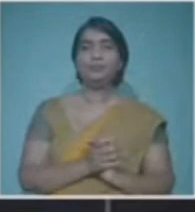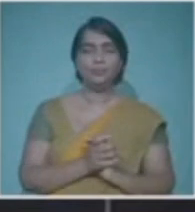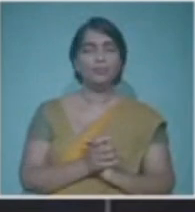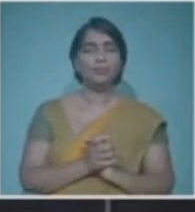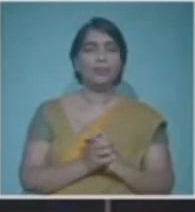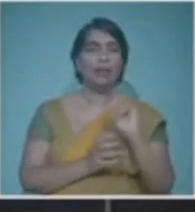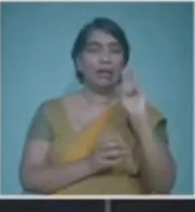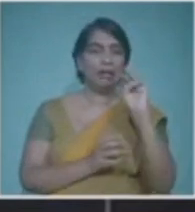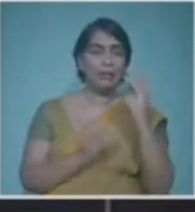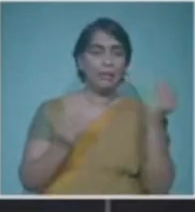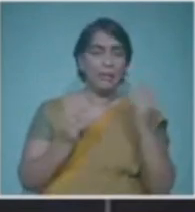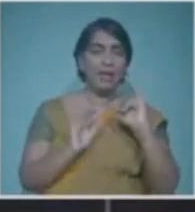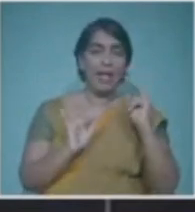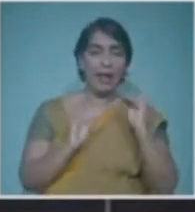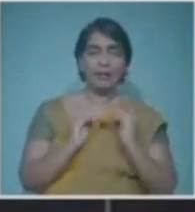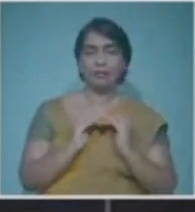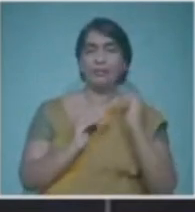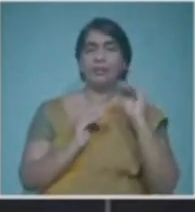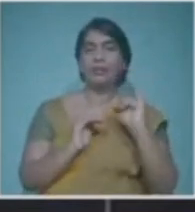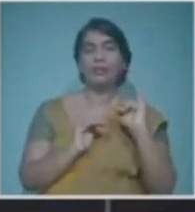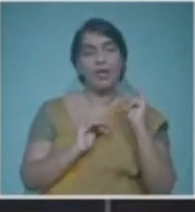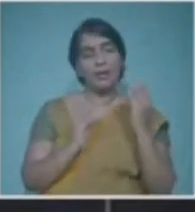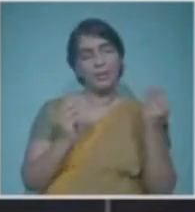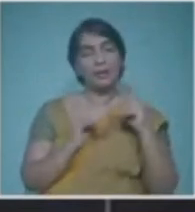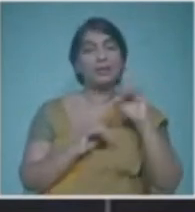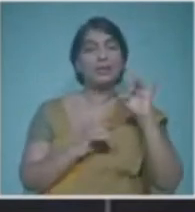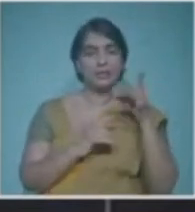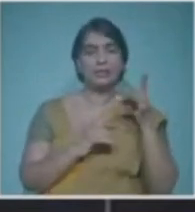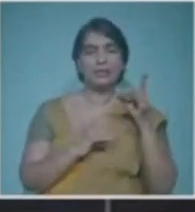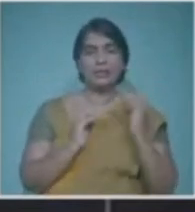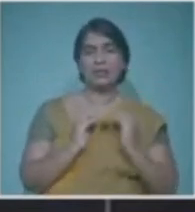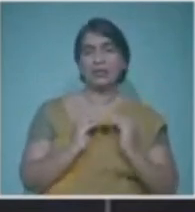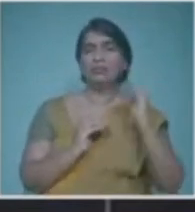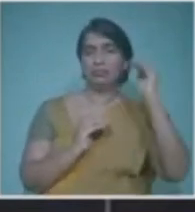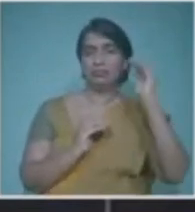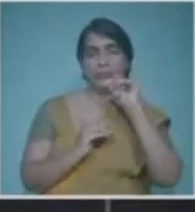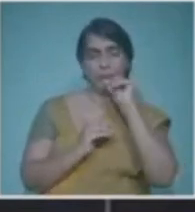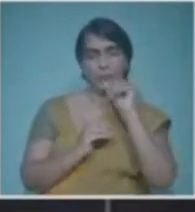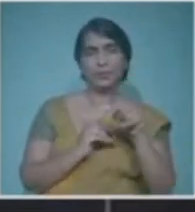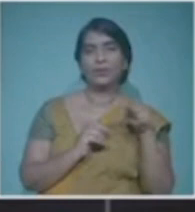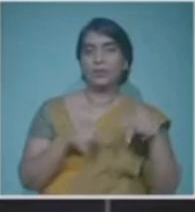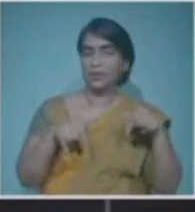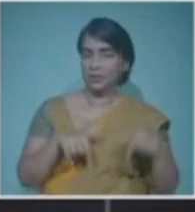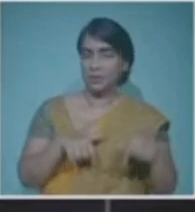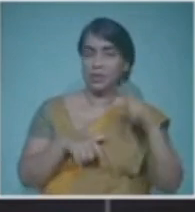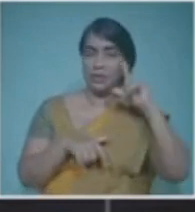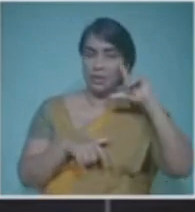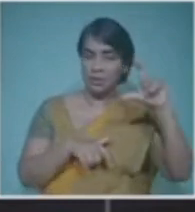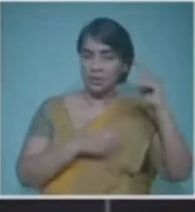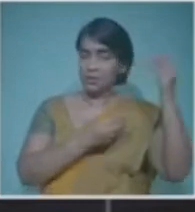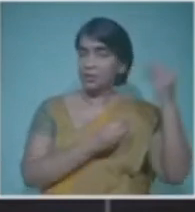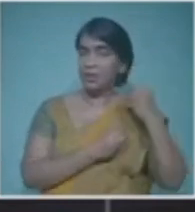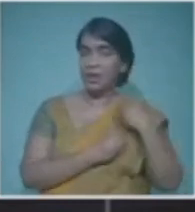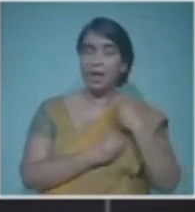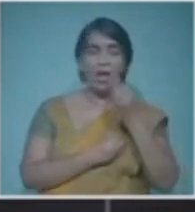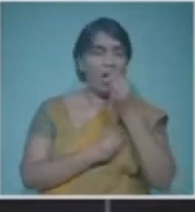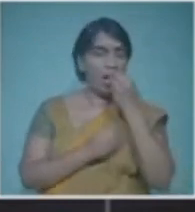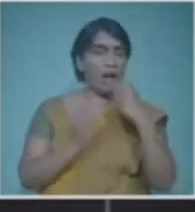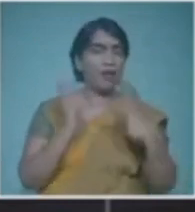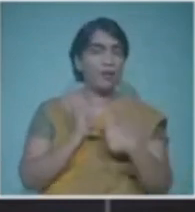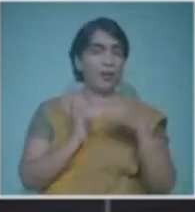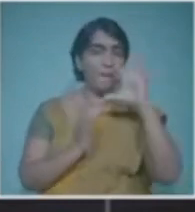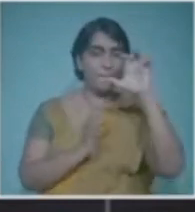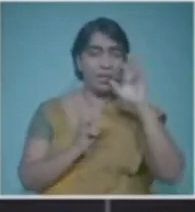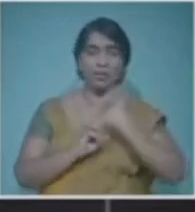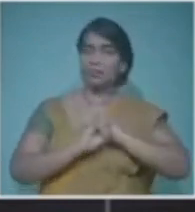30 මදි නිසා 60 කළා 60ත් මදි මේක 100ක් තමයි සාමාන්‍ය ගාන වී යුත්තේ දැන් මේ වන විට චීනෙන් ලැබුණු හාල්ටන් 5000ක් බෙදලා